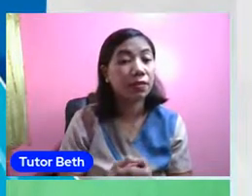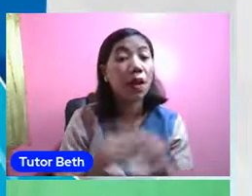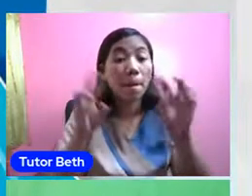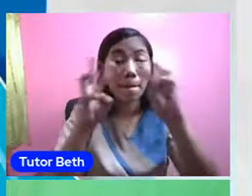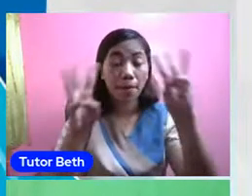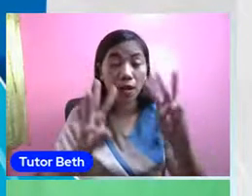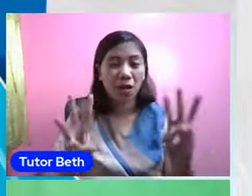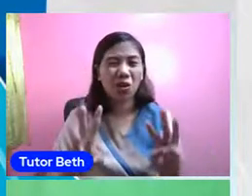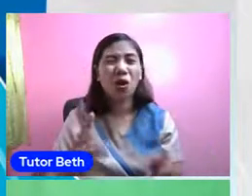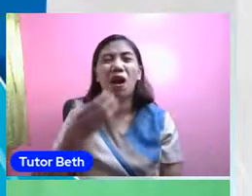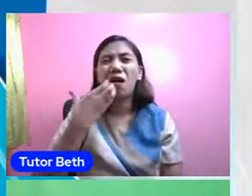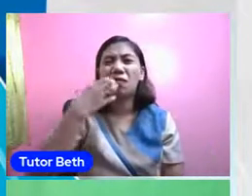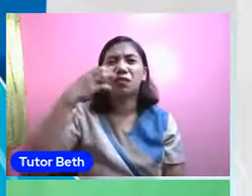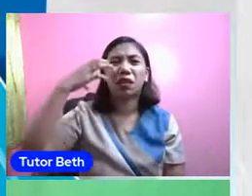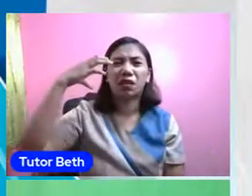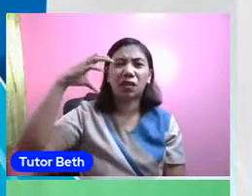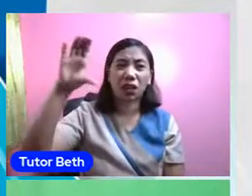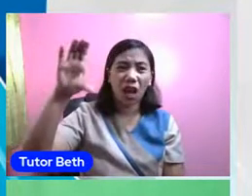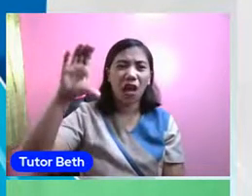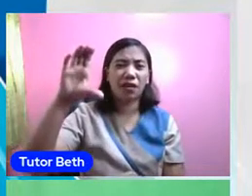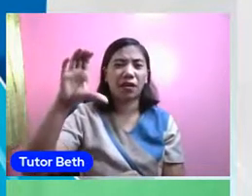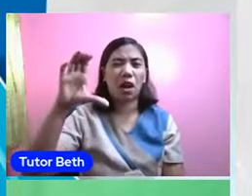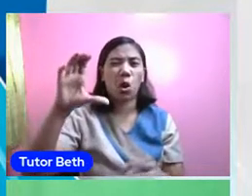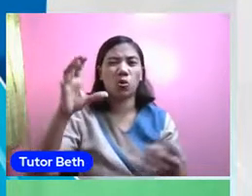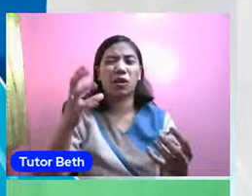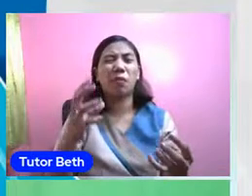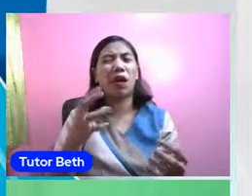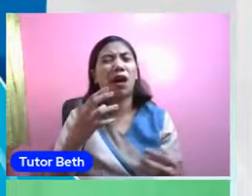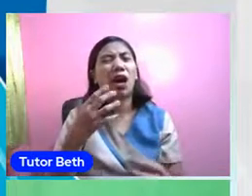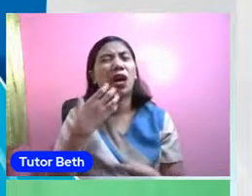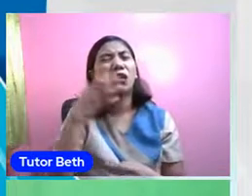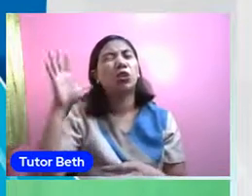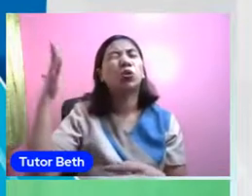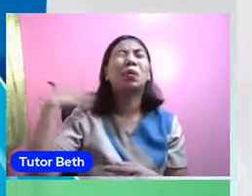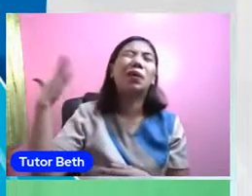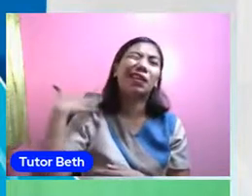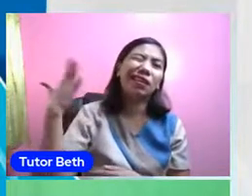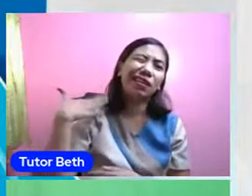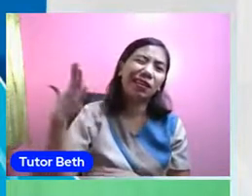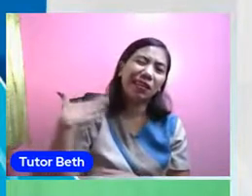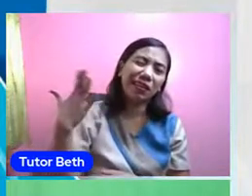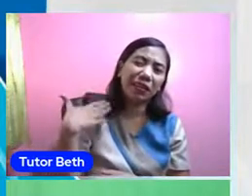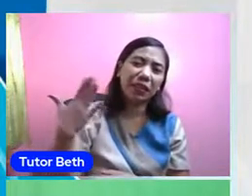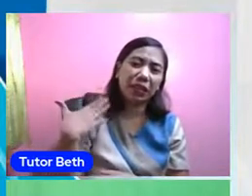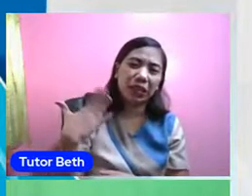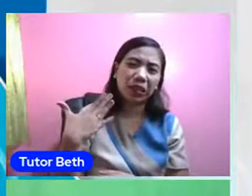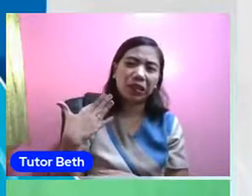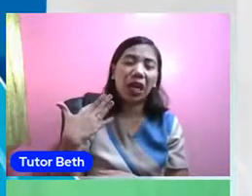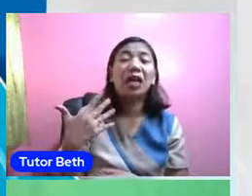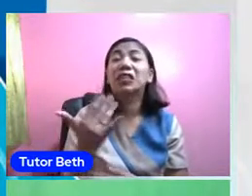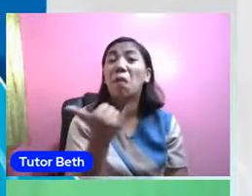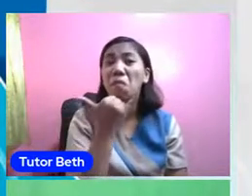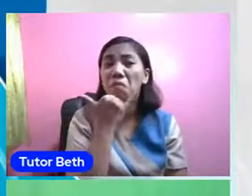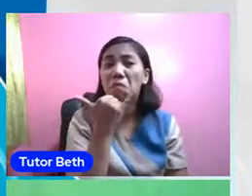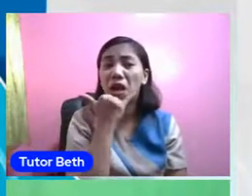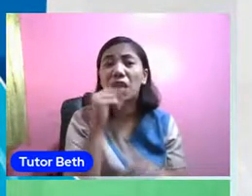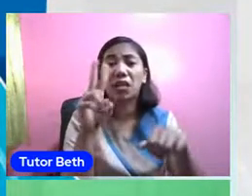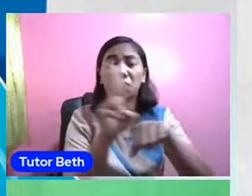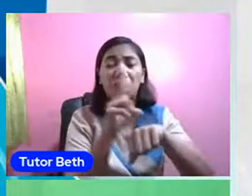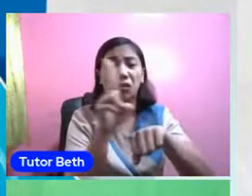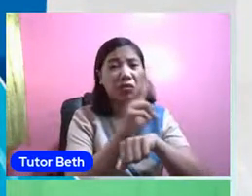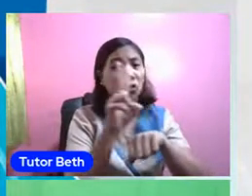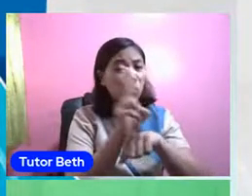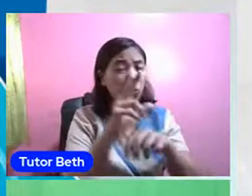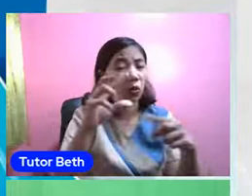tag-araw. Dahil sa sobrang init, siguro sa maling paggamit ng kuryente, ang nagiging